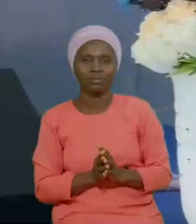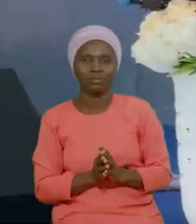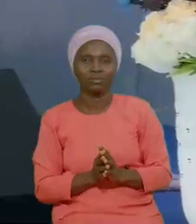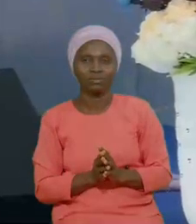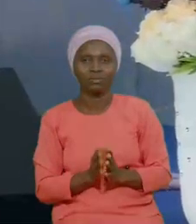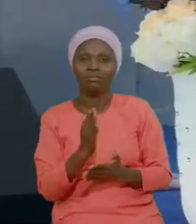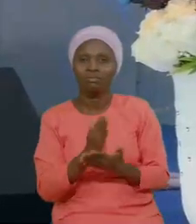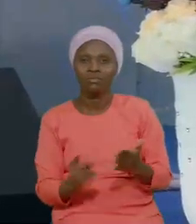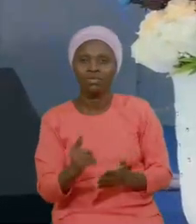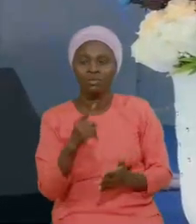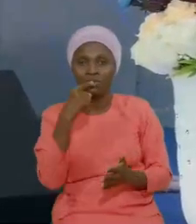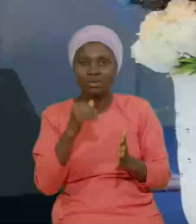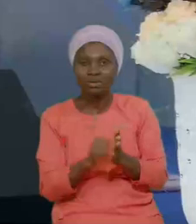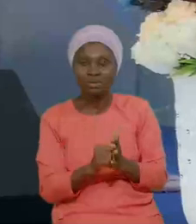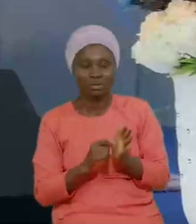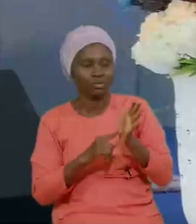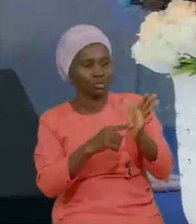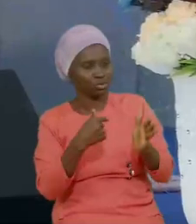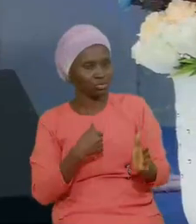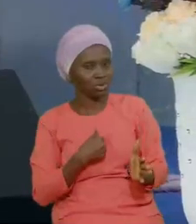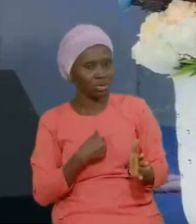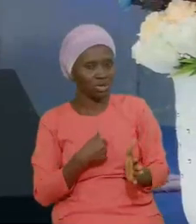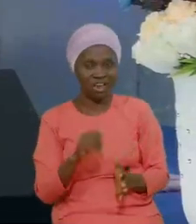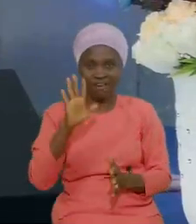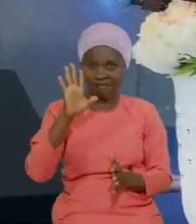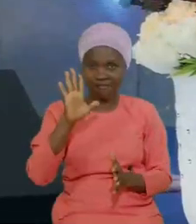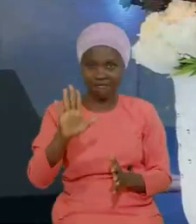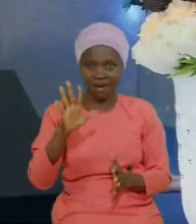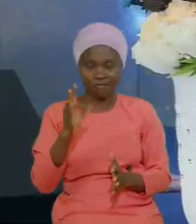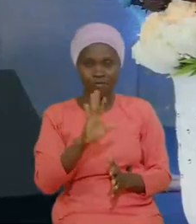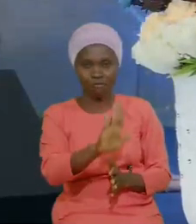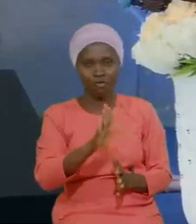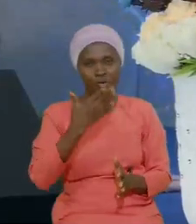sais que si je suis cette foule-là, je ne peux pas devenir quelque chose.